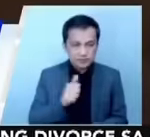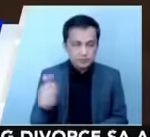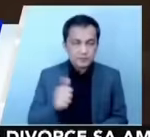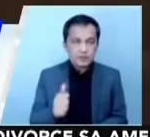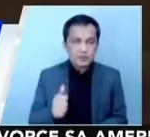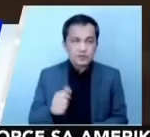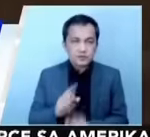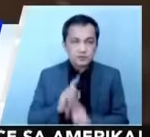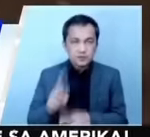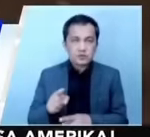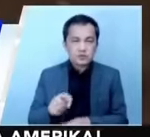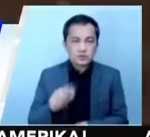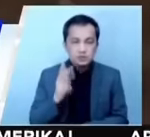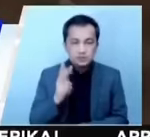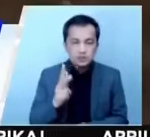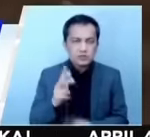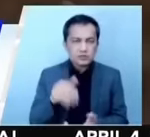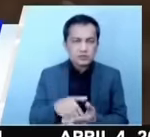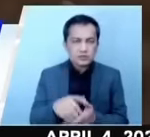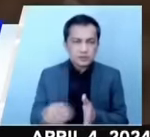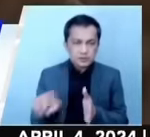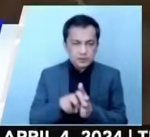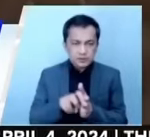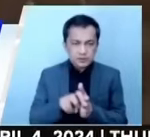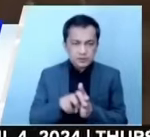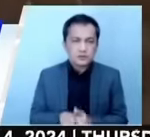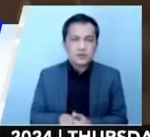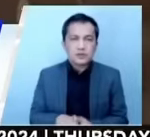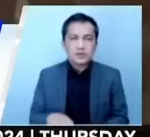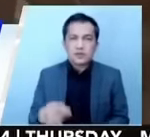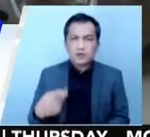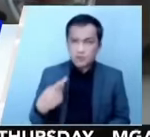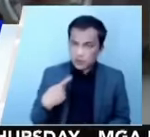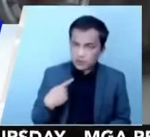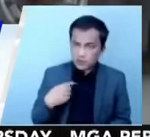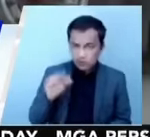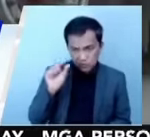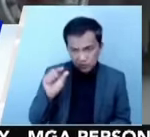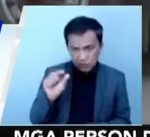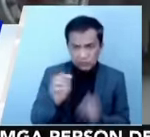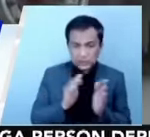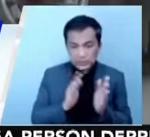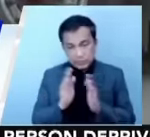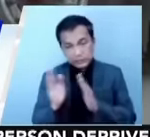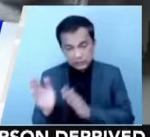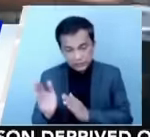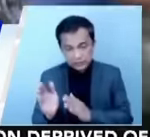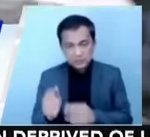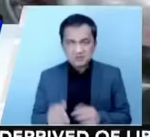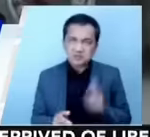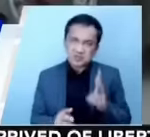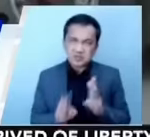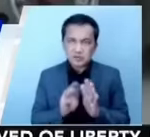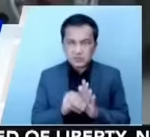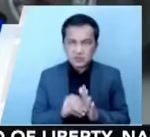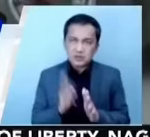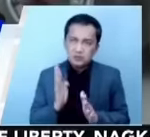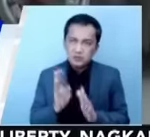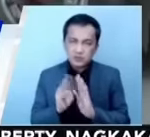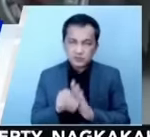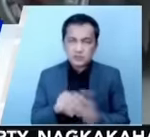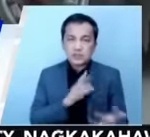ang 30,000 pasahero. Meron daw mga konting delays. Imbis na 30 minutes, 40 minutes sila